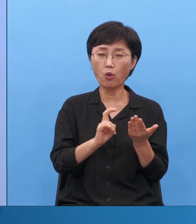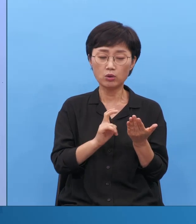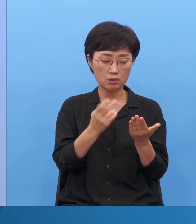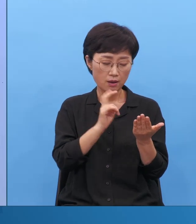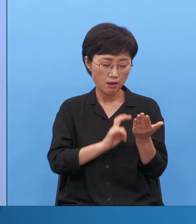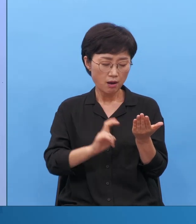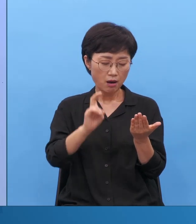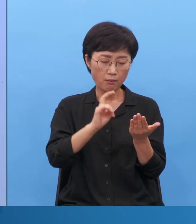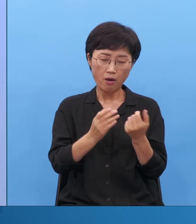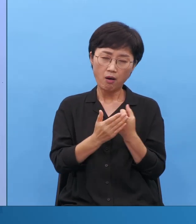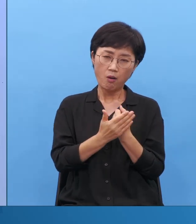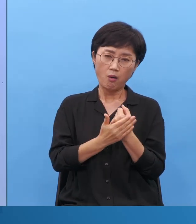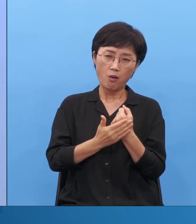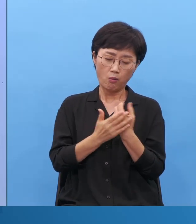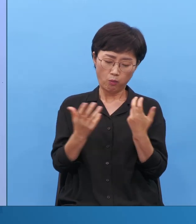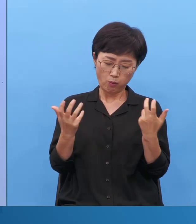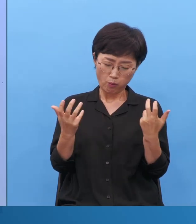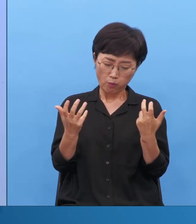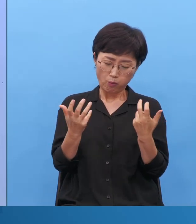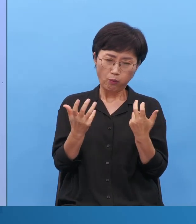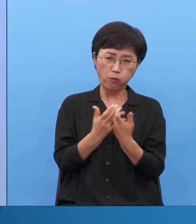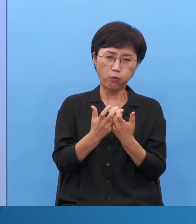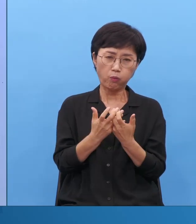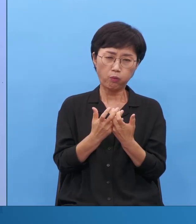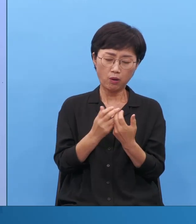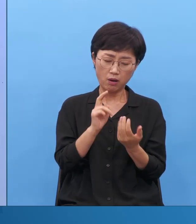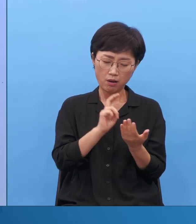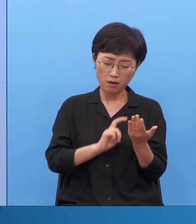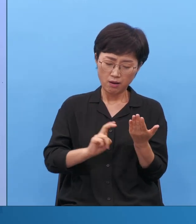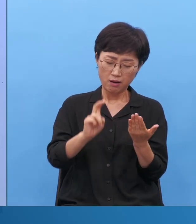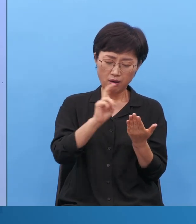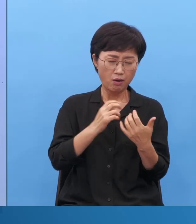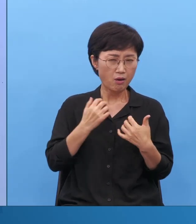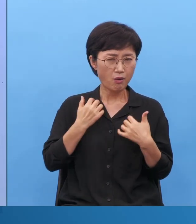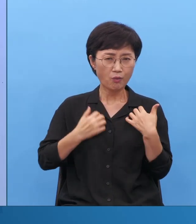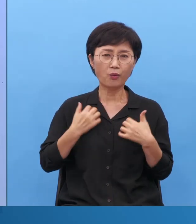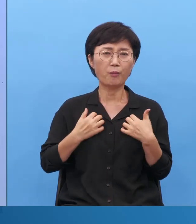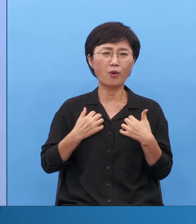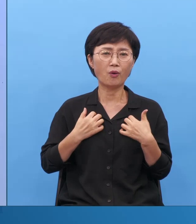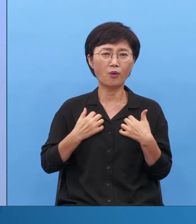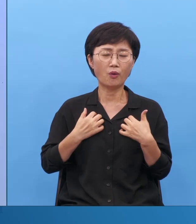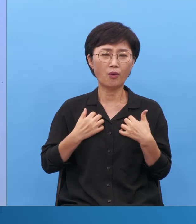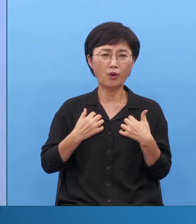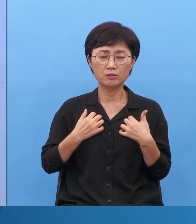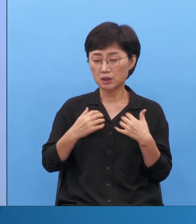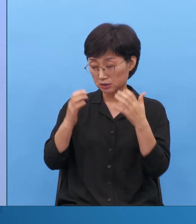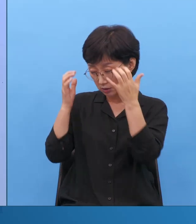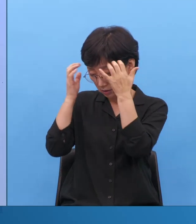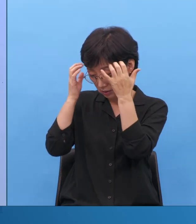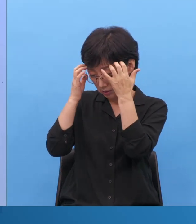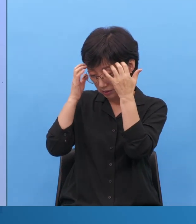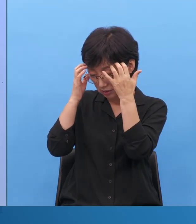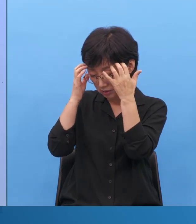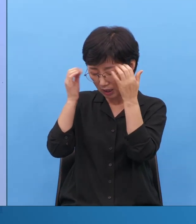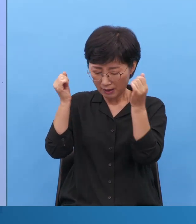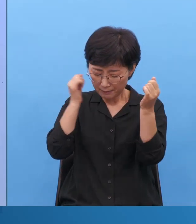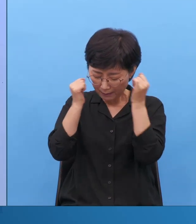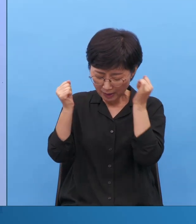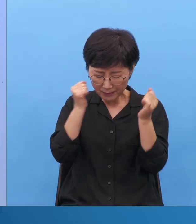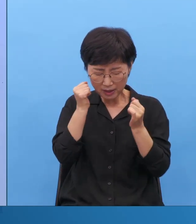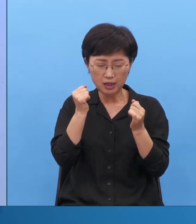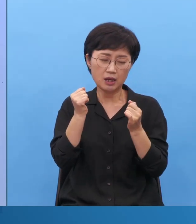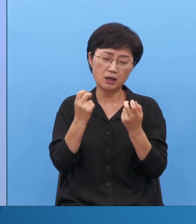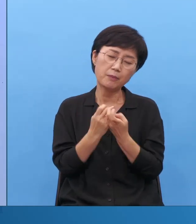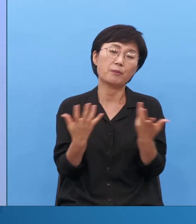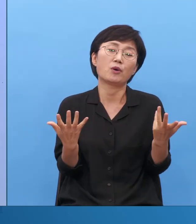it was a hymn that was even much more beautiful than any other song of this 그러니까 world. 너무 힘드니까 여러 가지 말씀 붙잡을 도 없고 예레미야